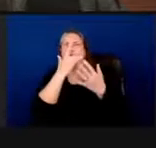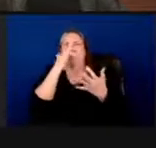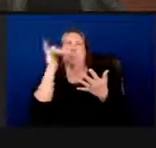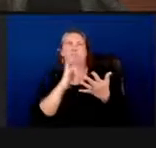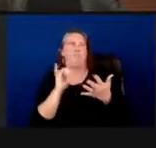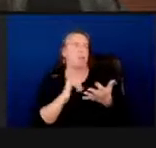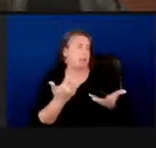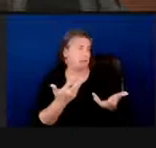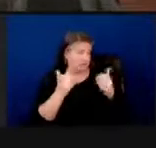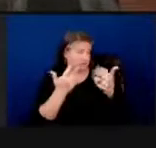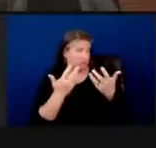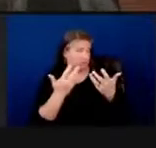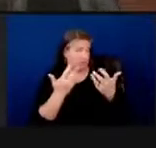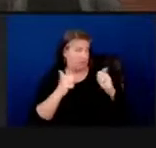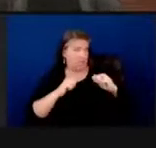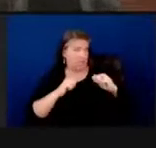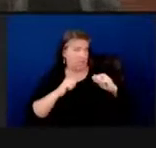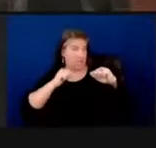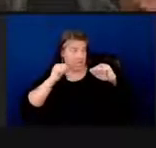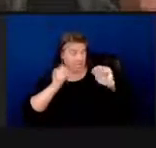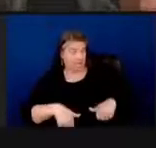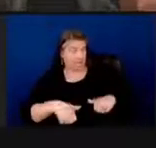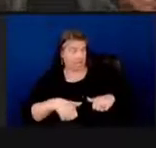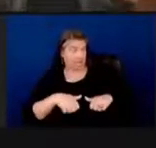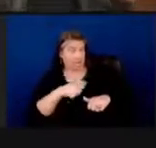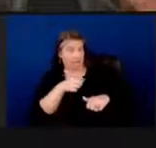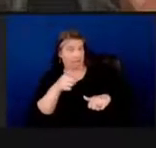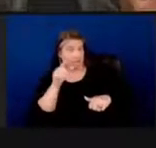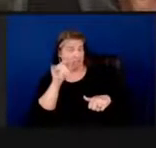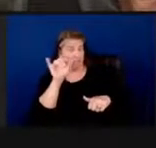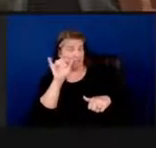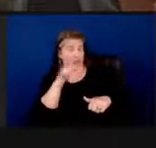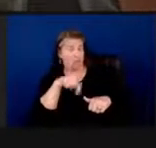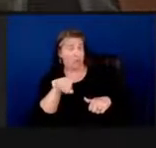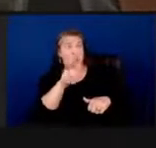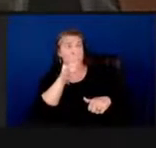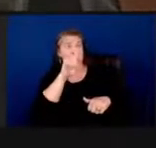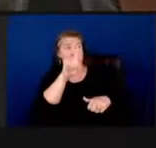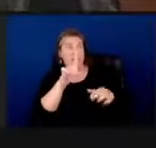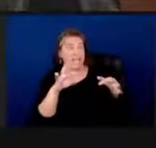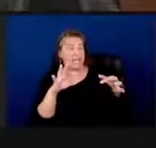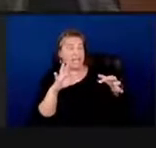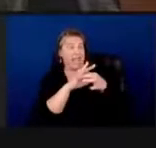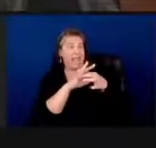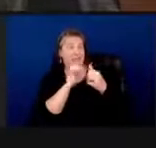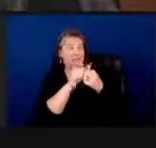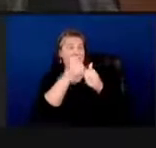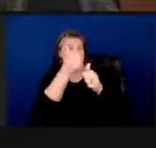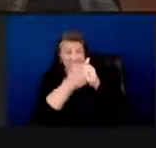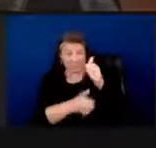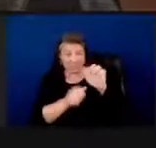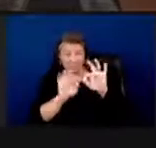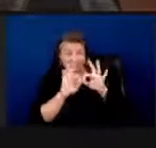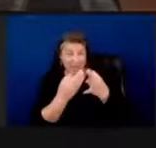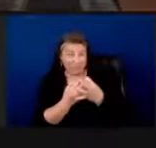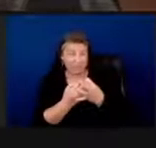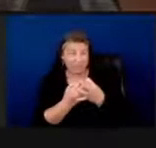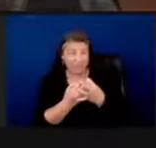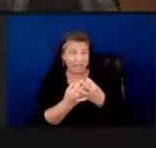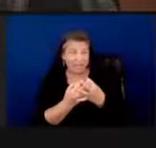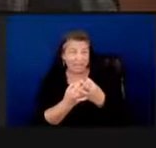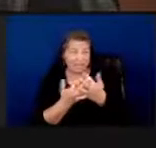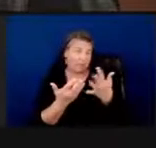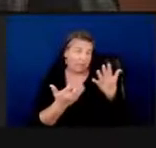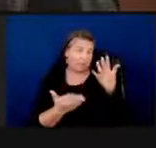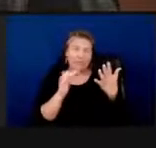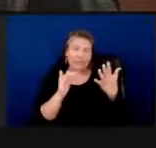Na je, unajua hali ilivyo katika familia? Na je, unaweza kujua hali